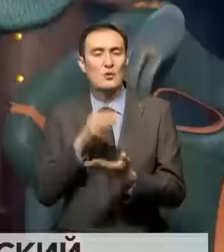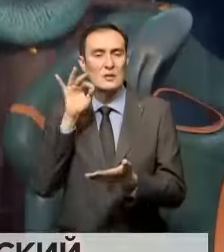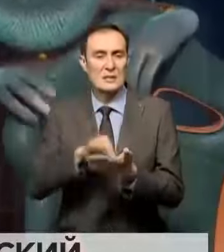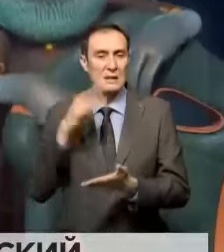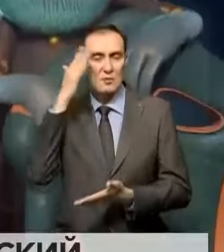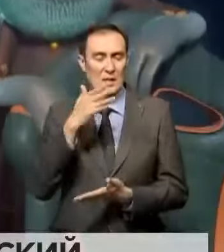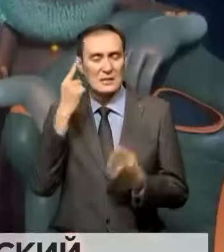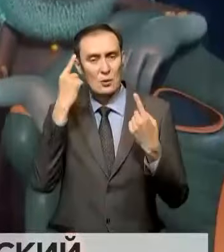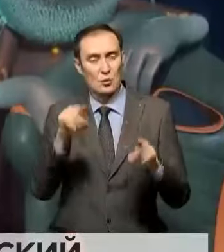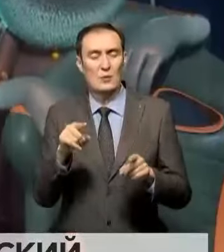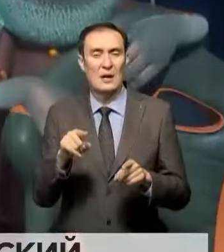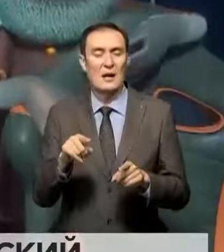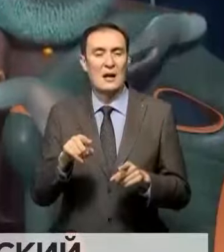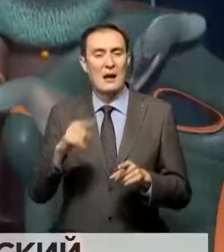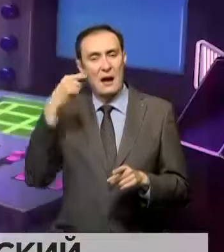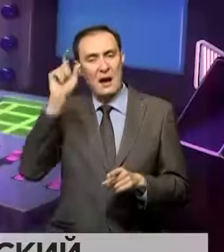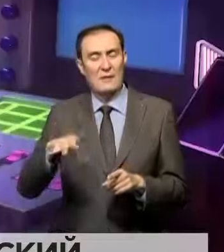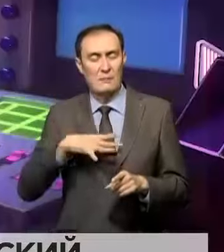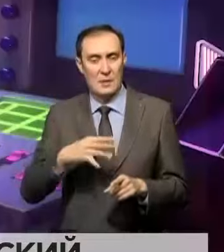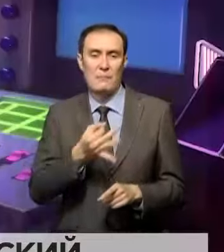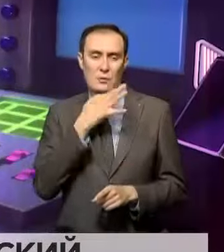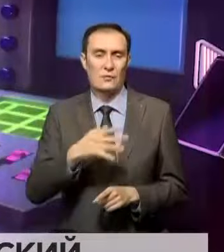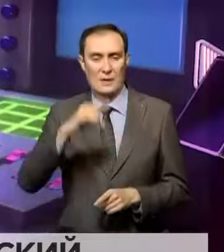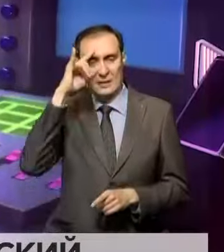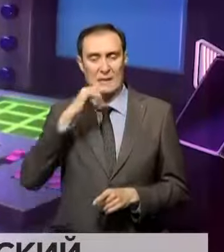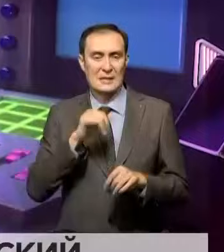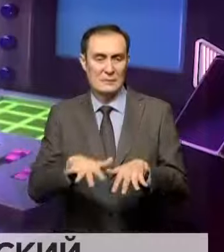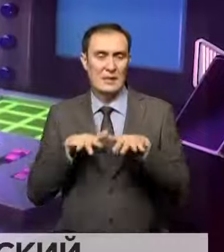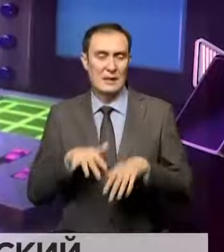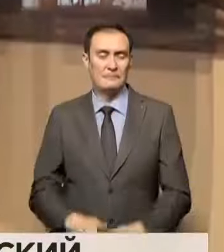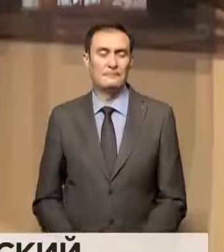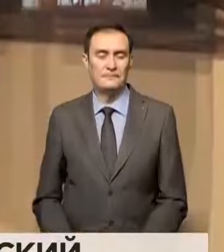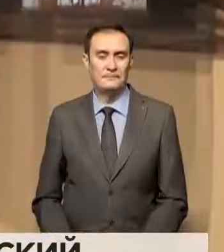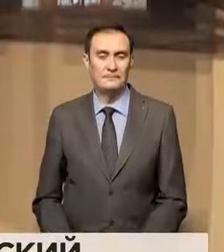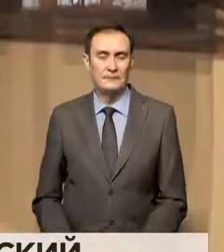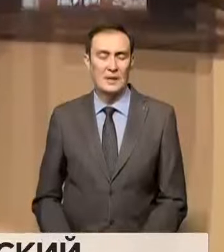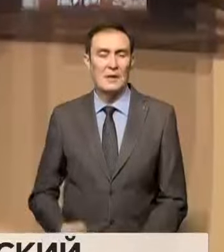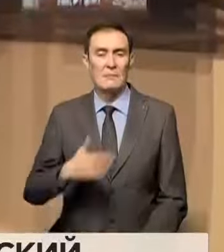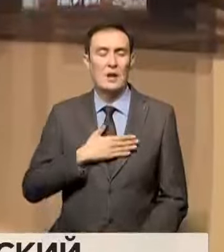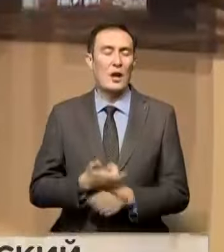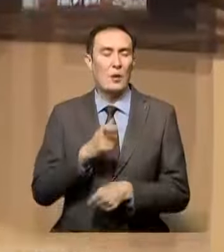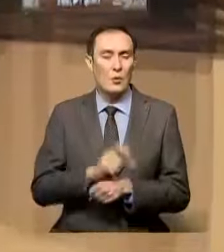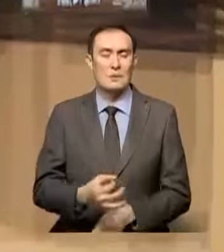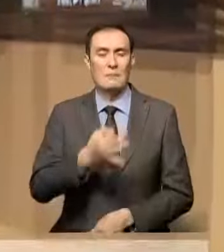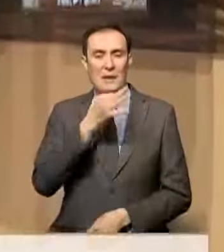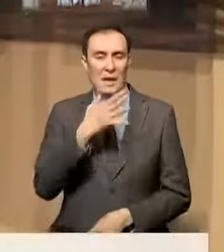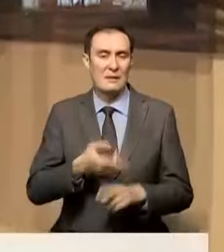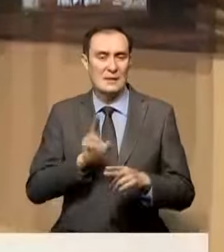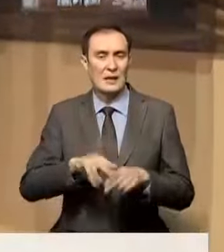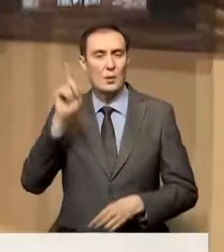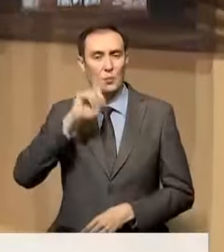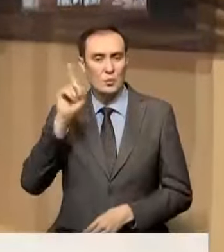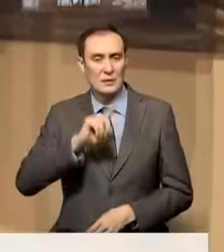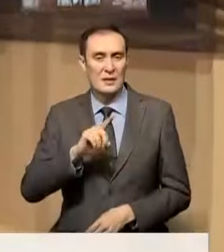мечте. Задумка и идея иранских авторов пришлась по душе казахстанским зрителям. Мне очень понравился этот